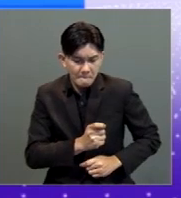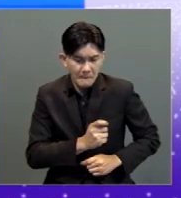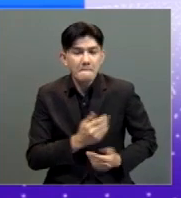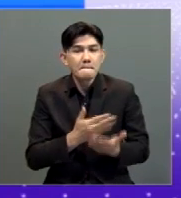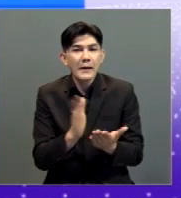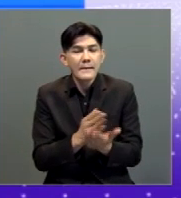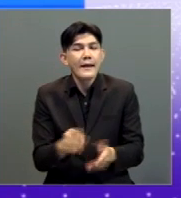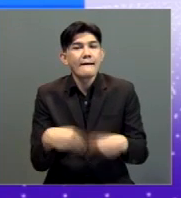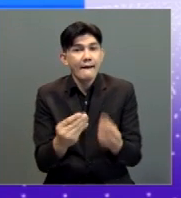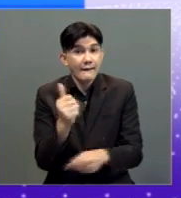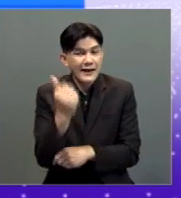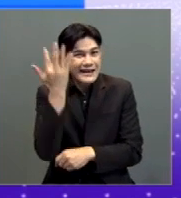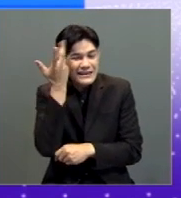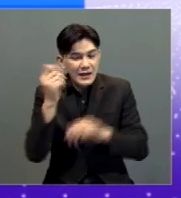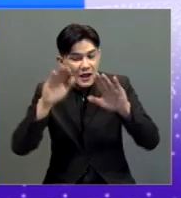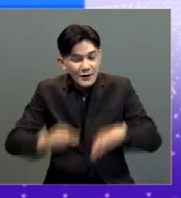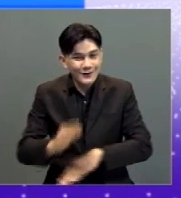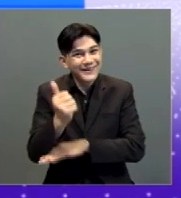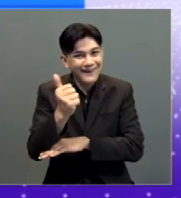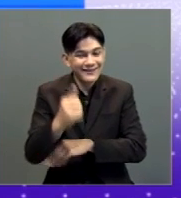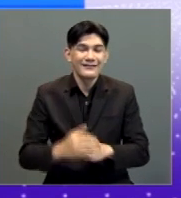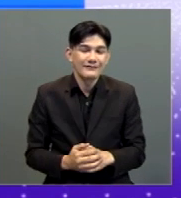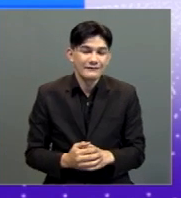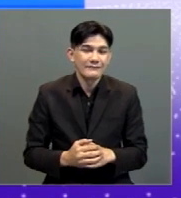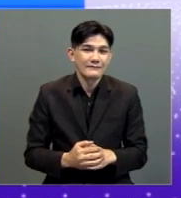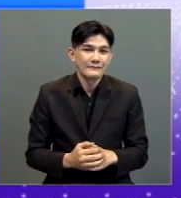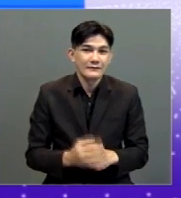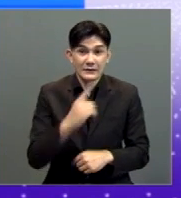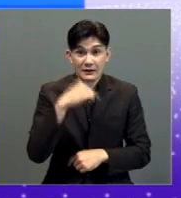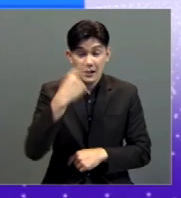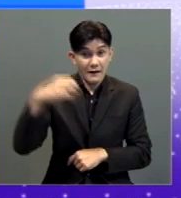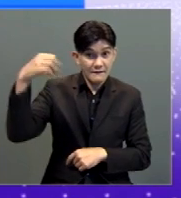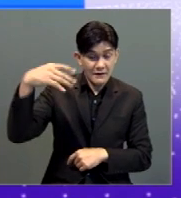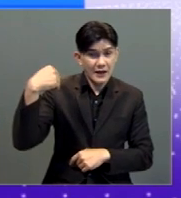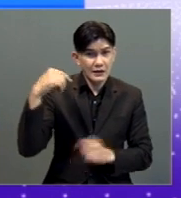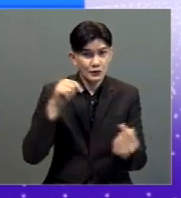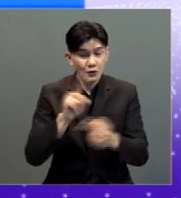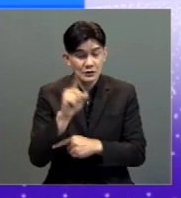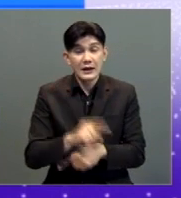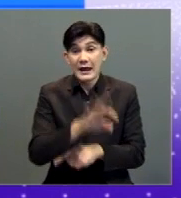กลุ้มใจให้กับประชาชนมากขึ้นไปด้วย นอกจากคือใครใช้ไฟไม่